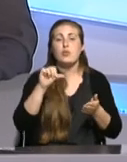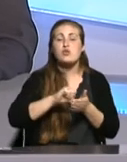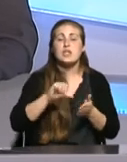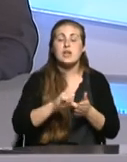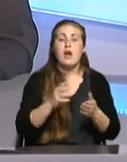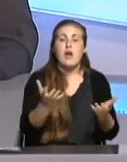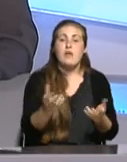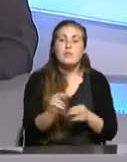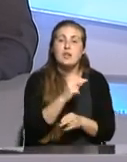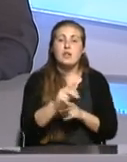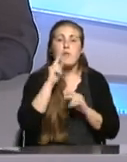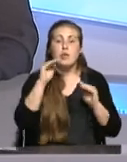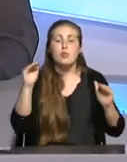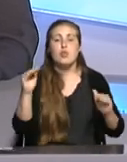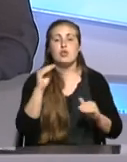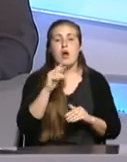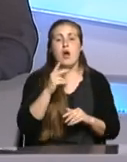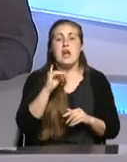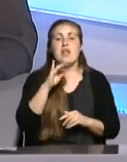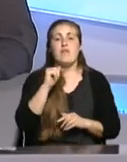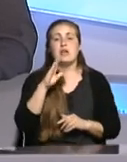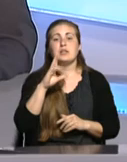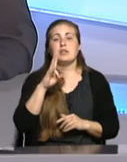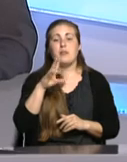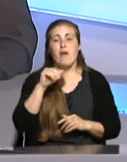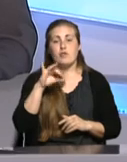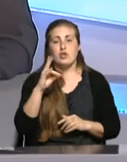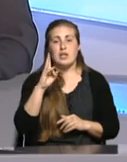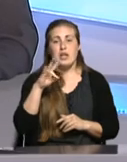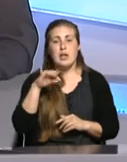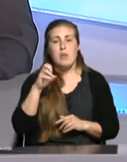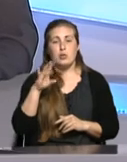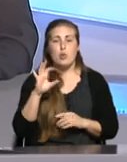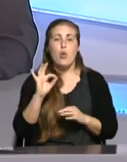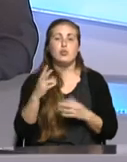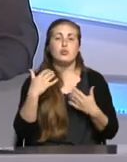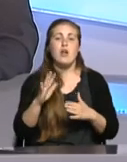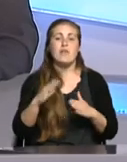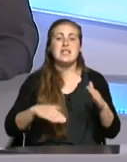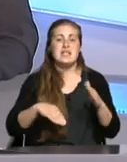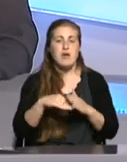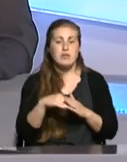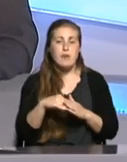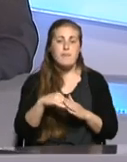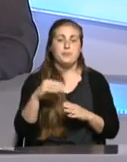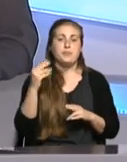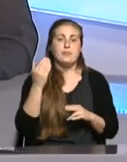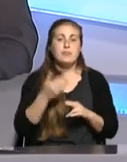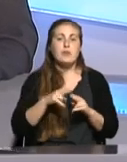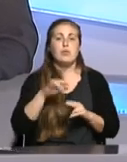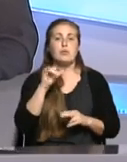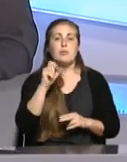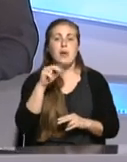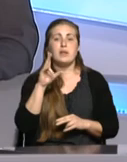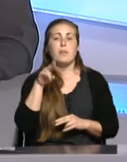кавалер трех орденов славы иван палыч клименко генерал-майор в отставке это великая матчу с бахтин